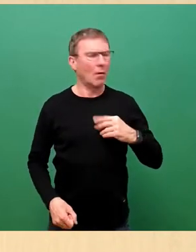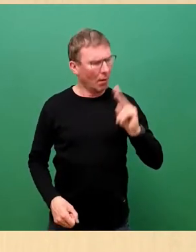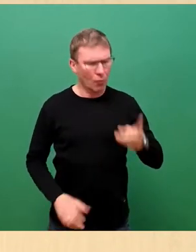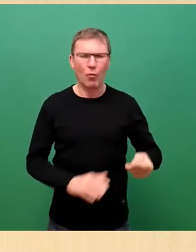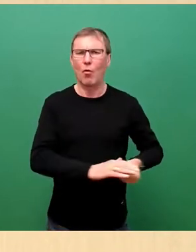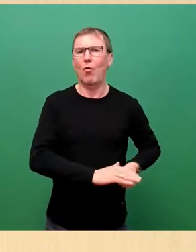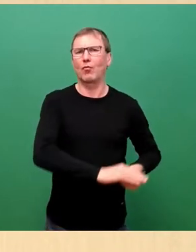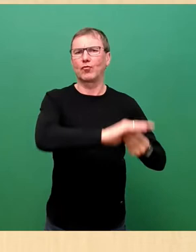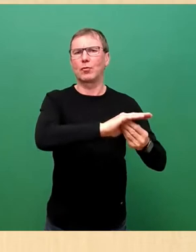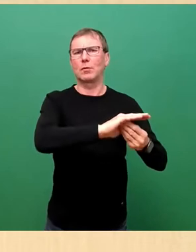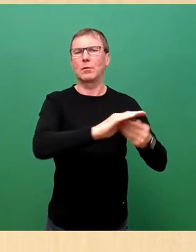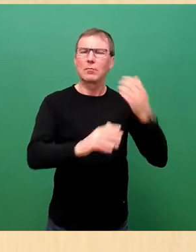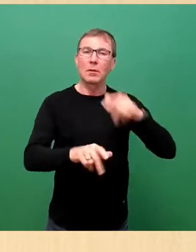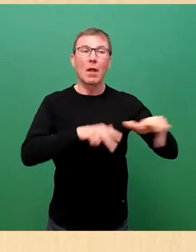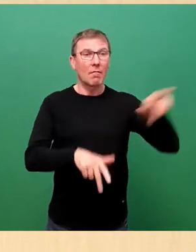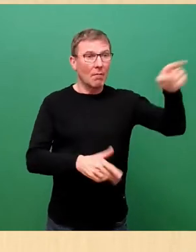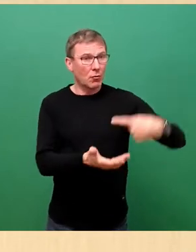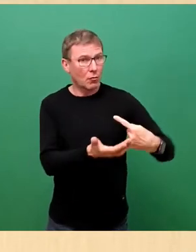die Verwaltung auffordern,